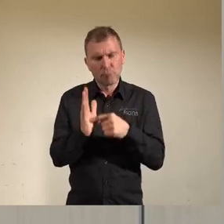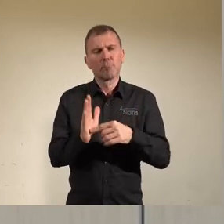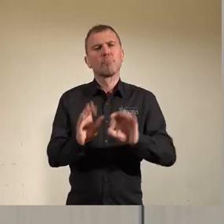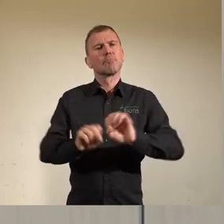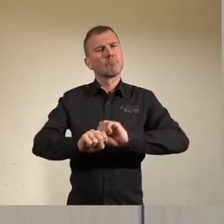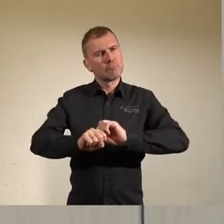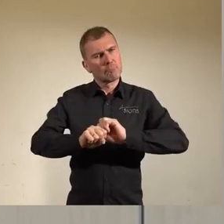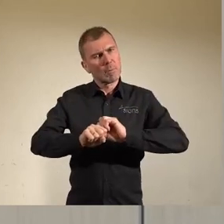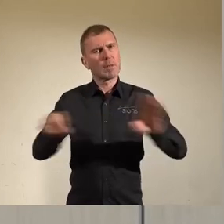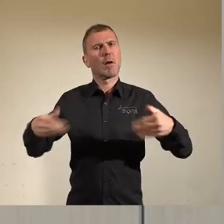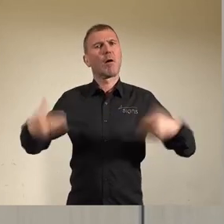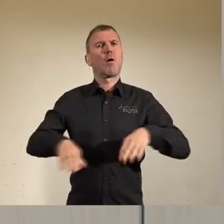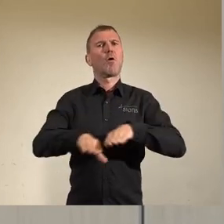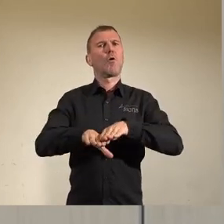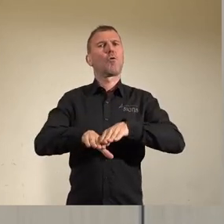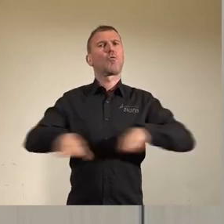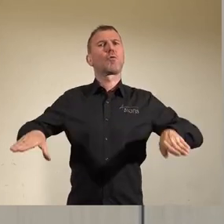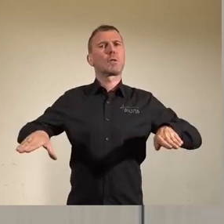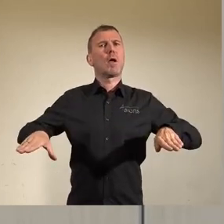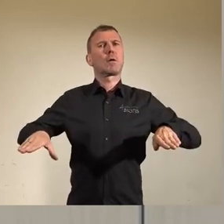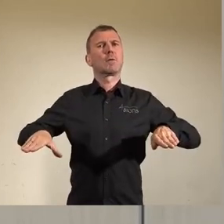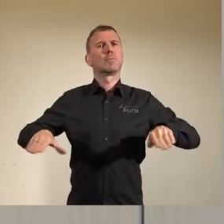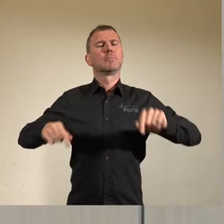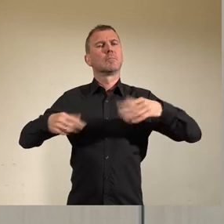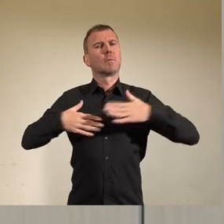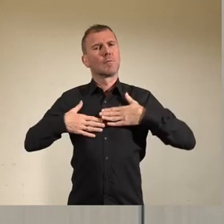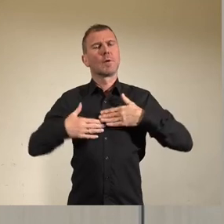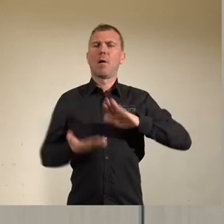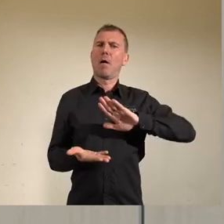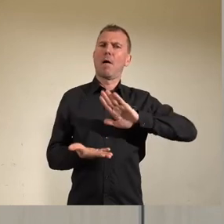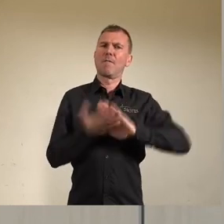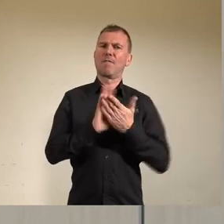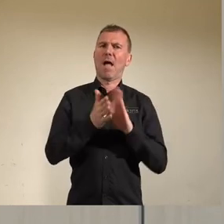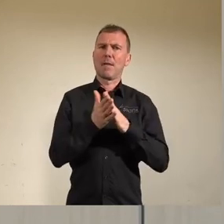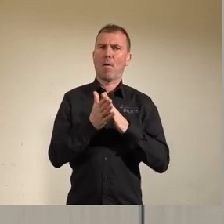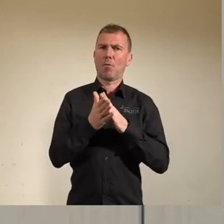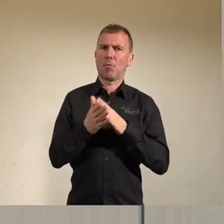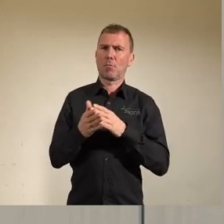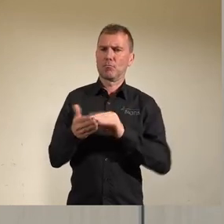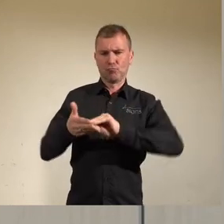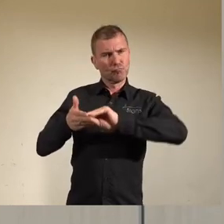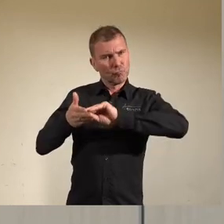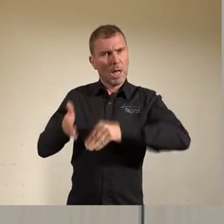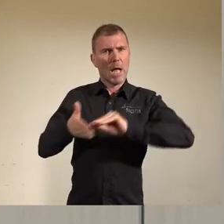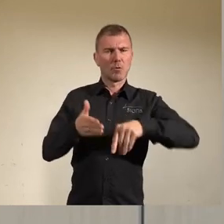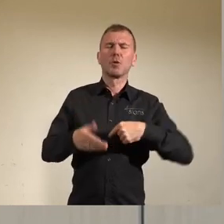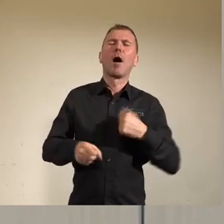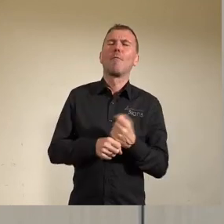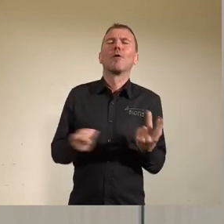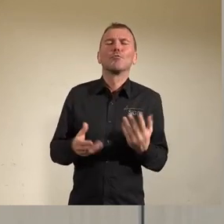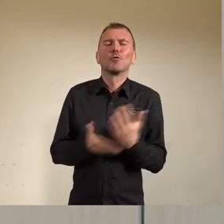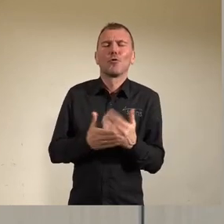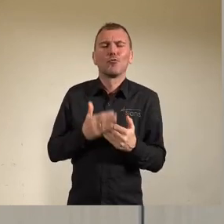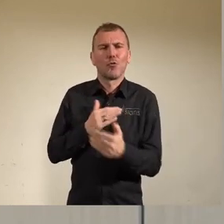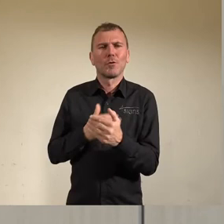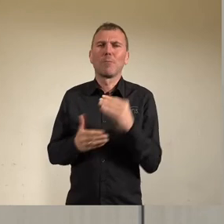Grundlage dafür, dass wir eine solche Vereinbarung schließen, was wir auch sowieso schon tun, aber mit dem